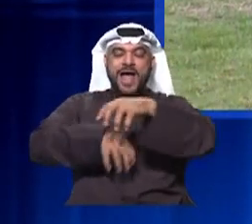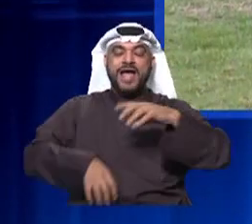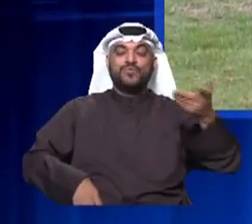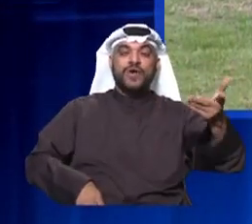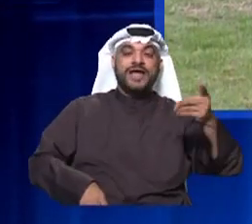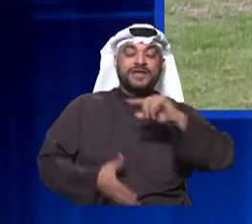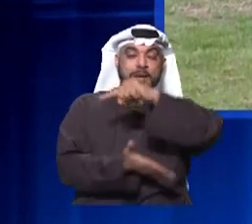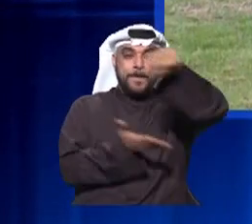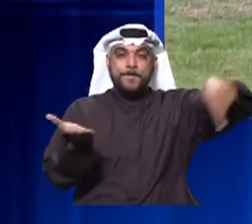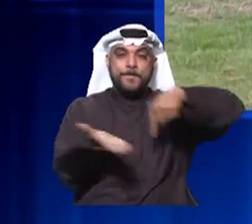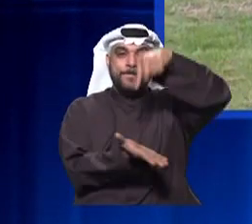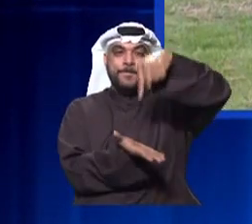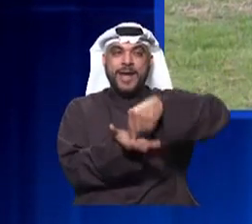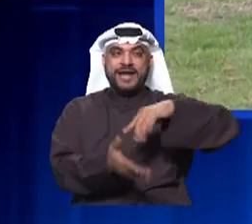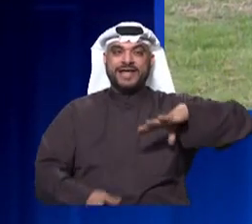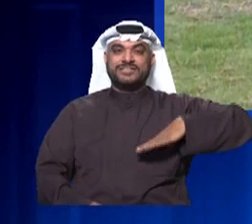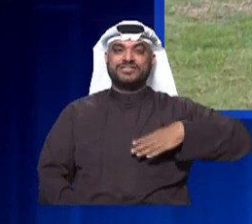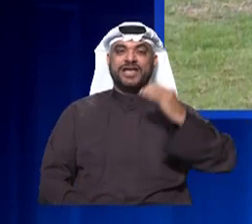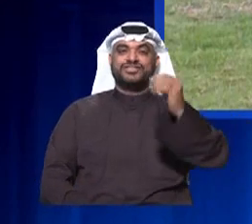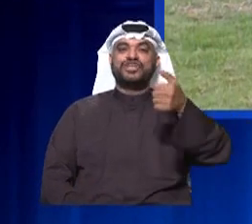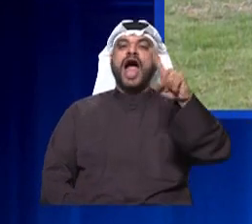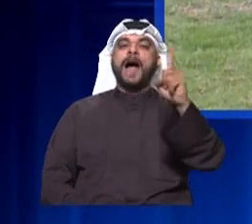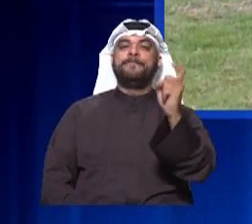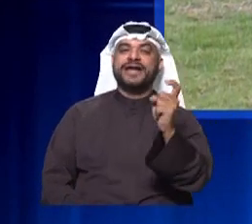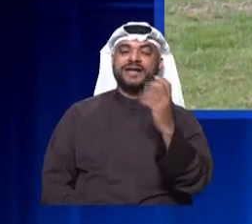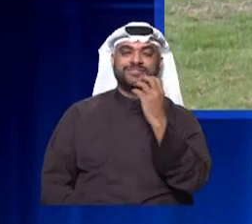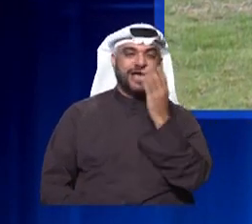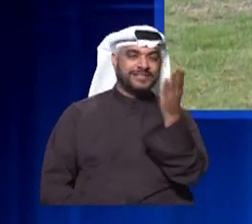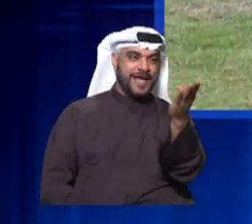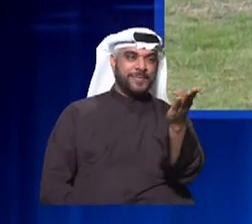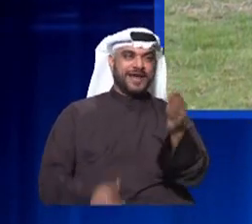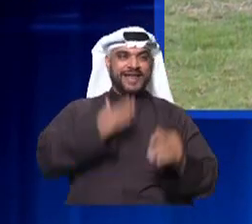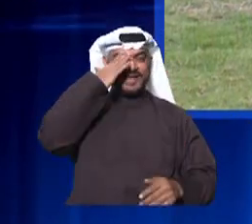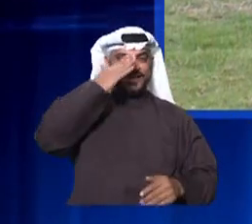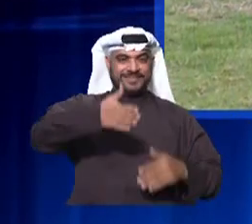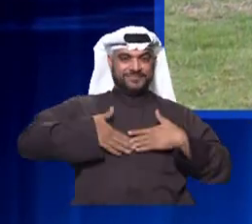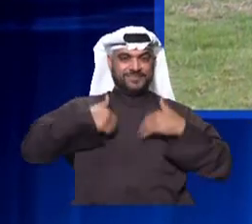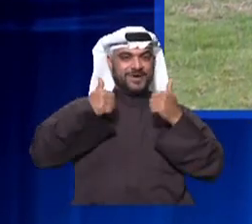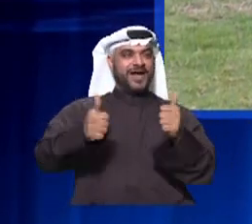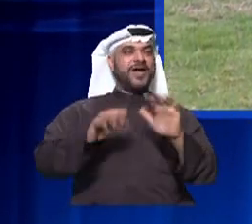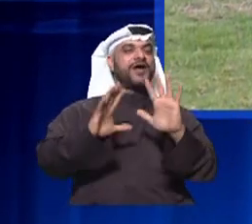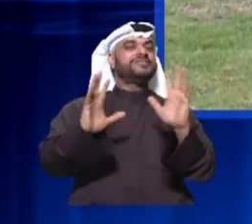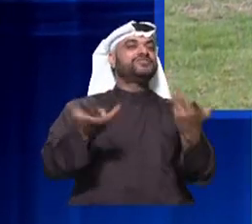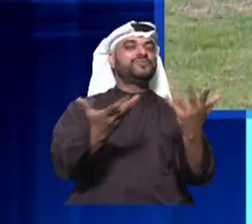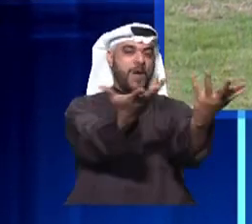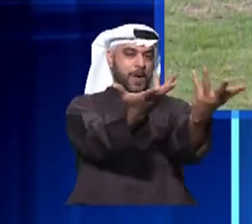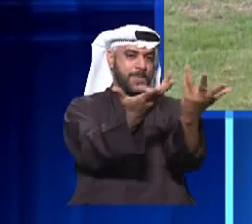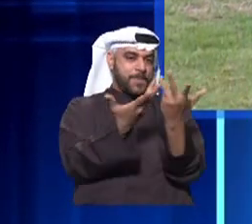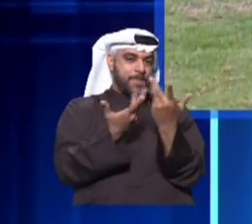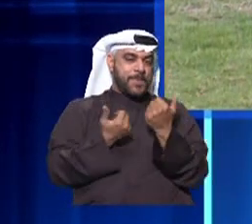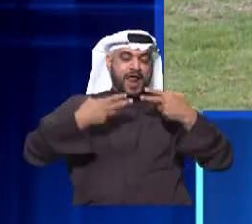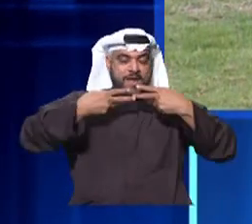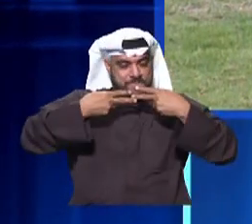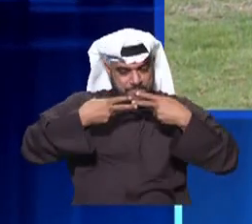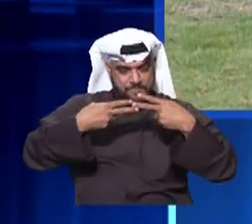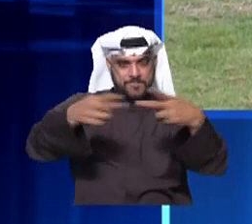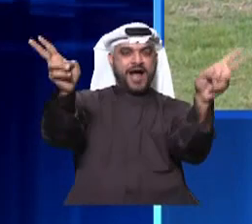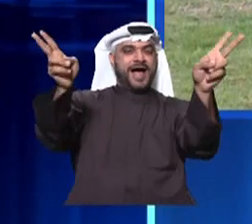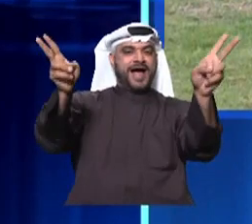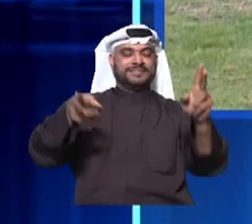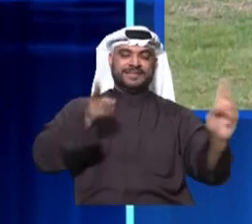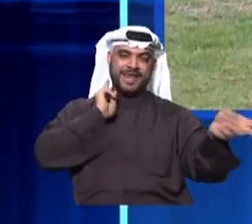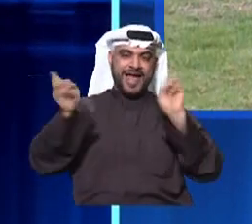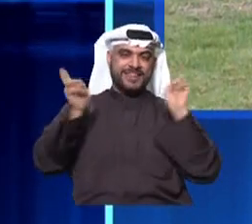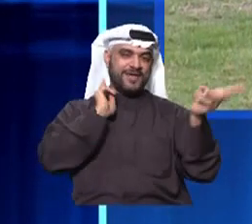الخير زميلنا فهد التركي، وماذا لديك بخصوص تدشين الاحتفالات